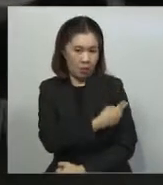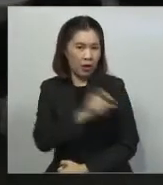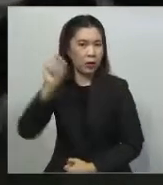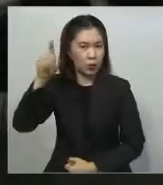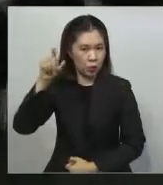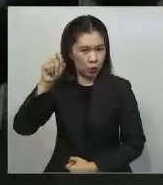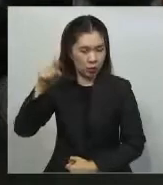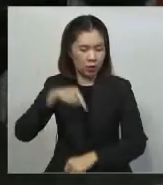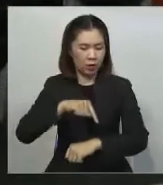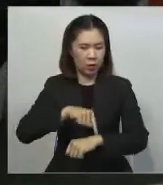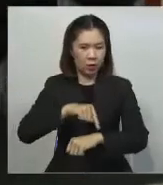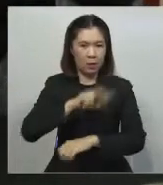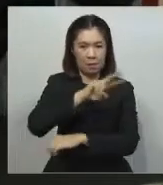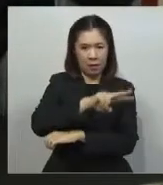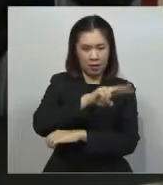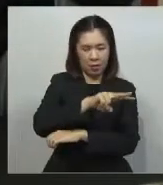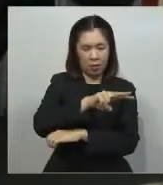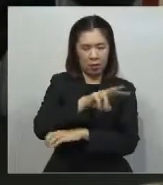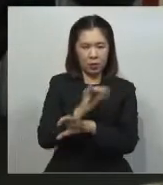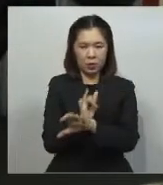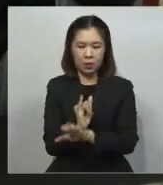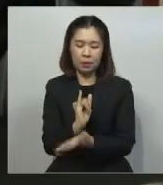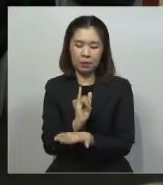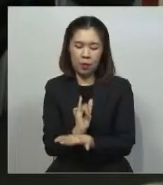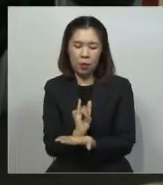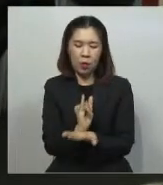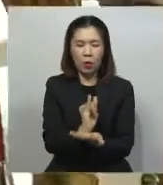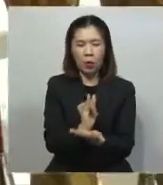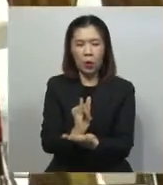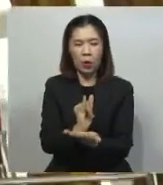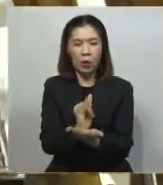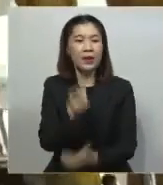ย้ายในเวลา 14:00 ตามที่กำหนดซึ่งจะมีการซักซ้อม